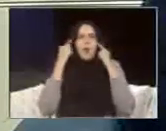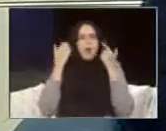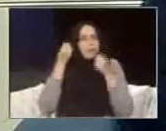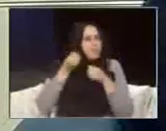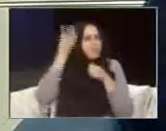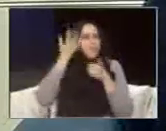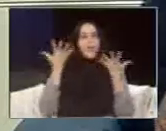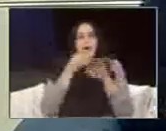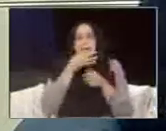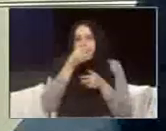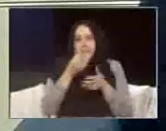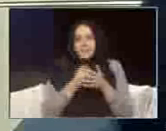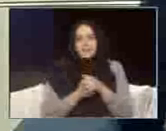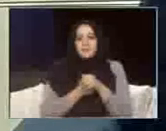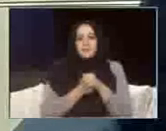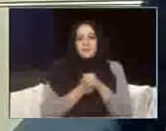قلت؟